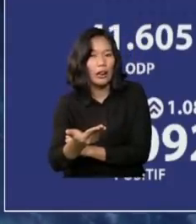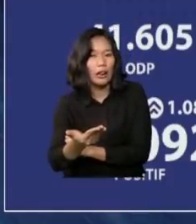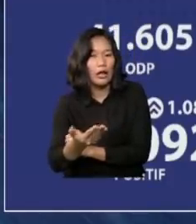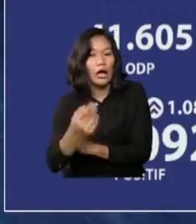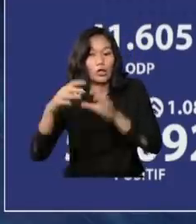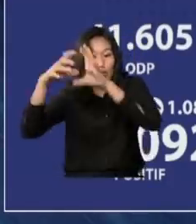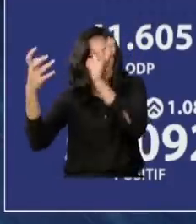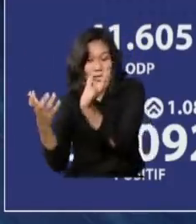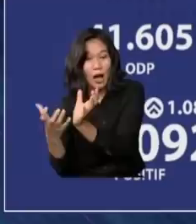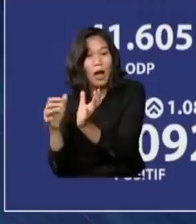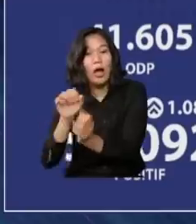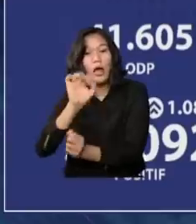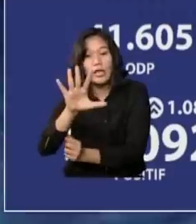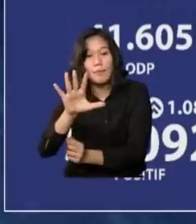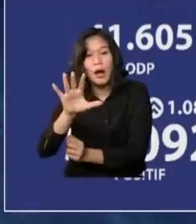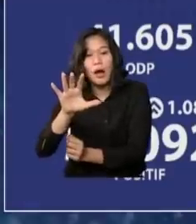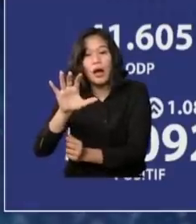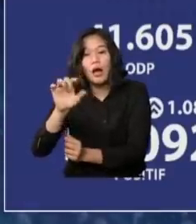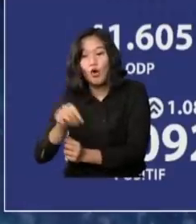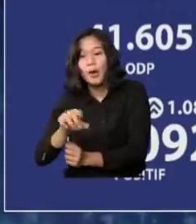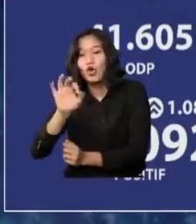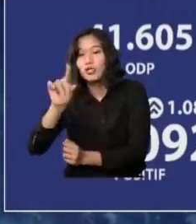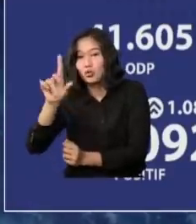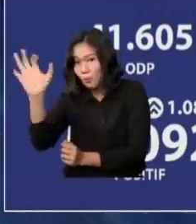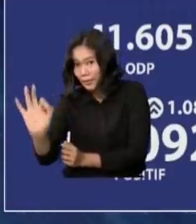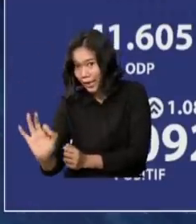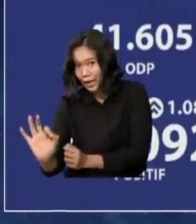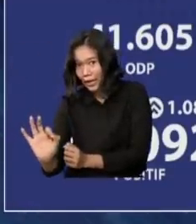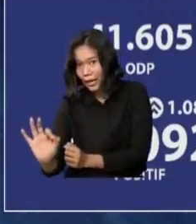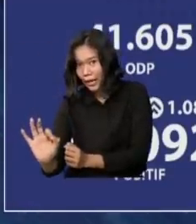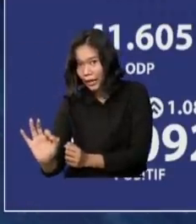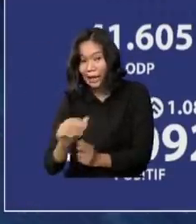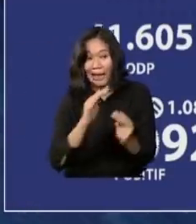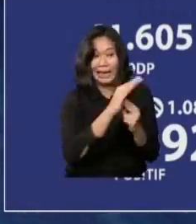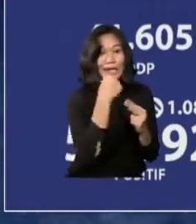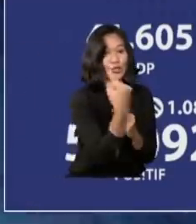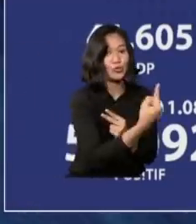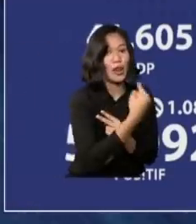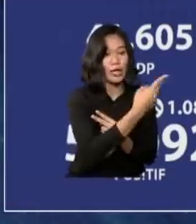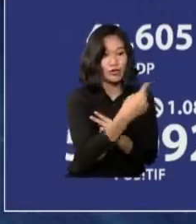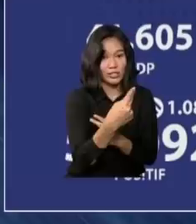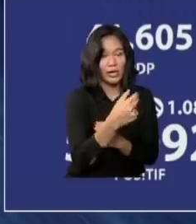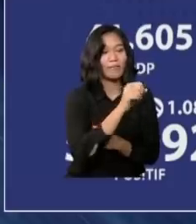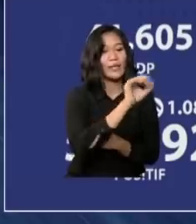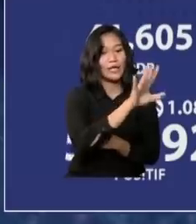angka dunia adalah 5.01%. Angka nasional kita ada di